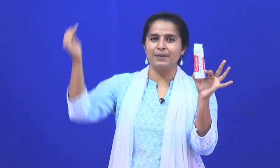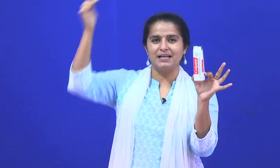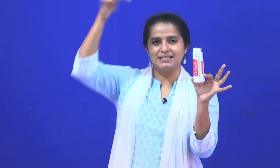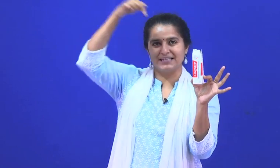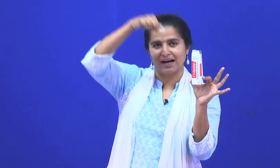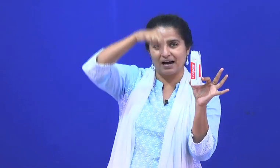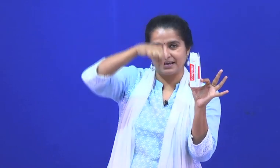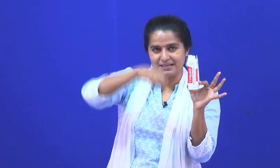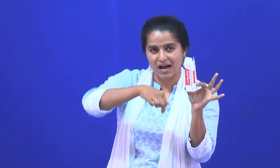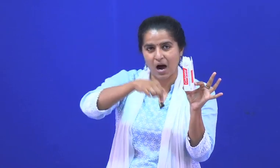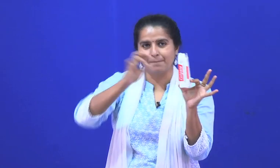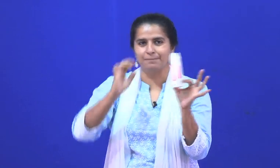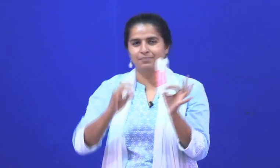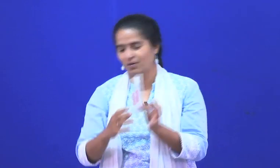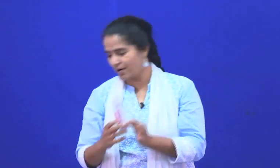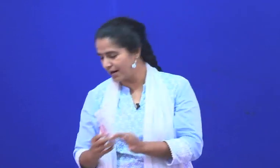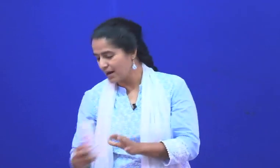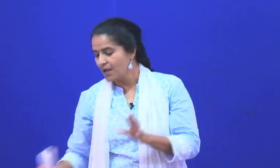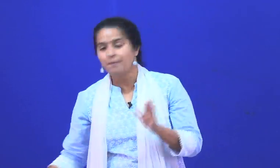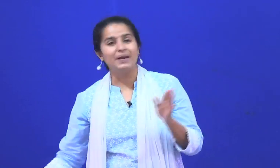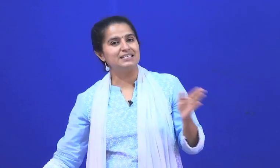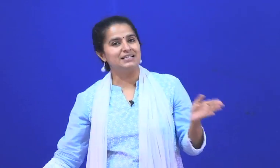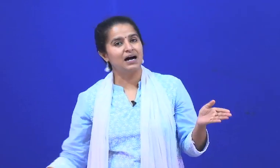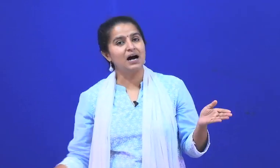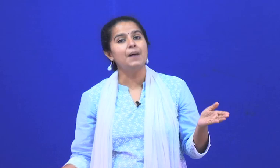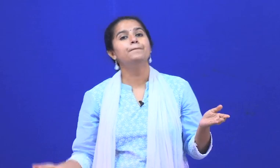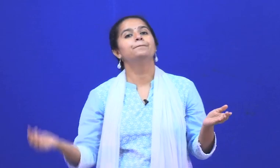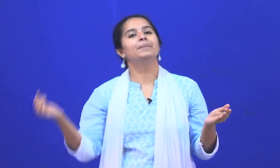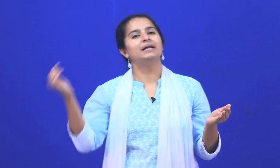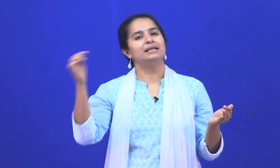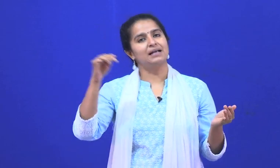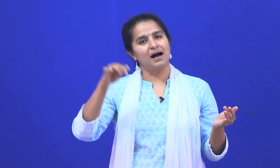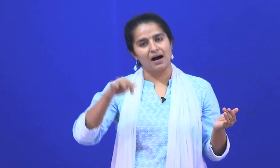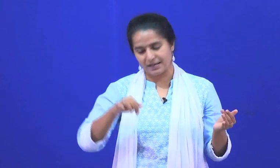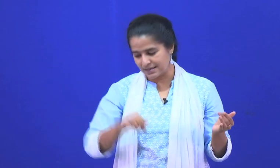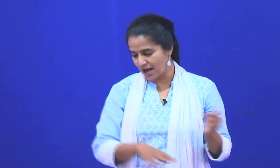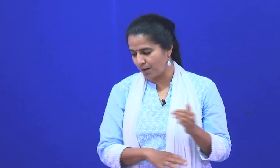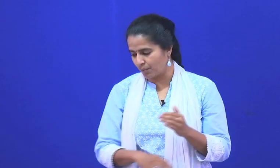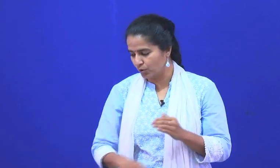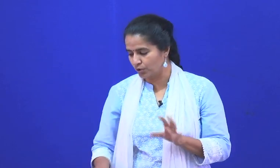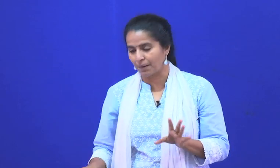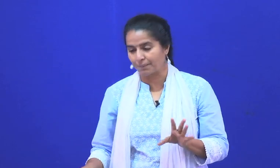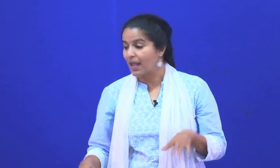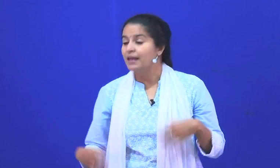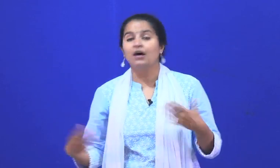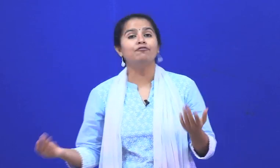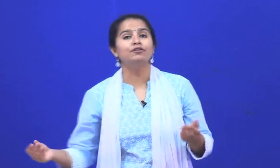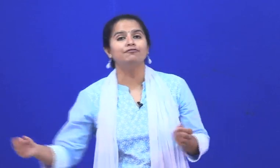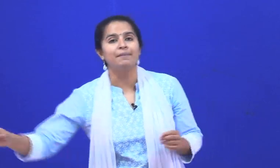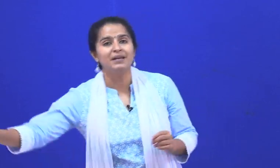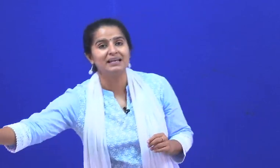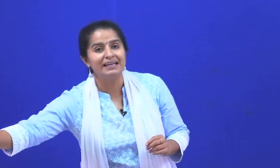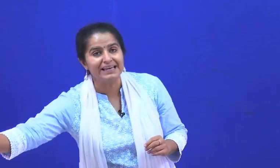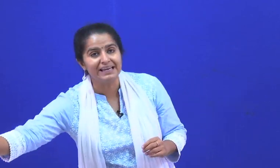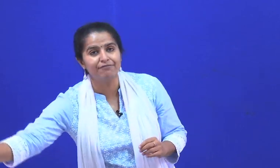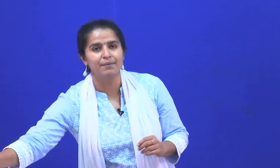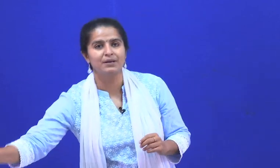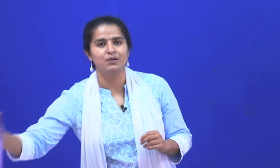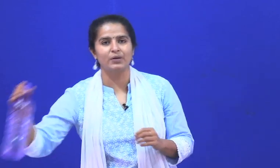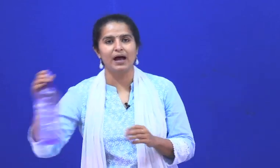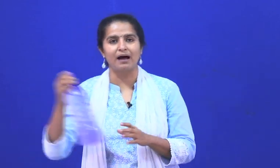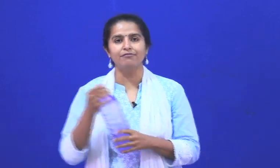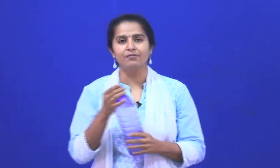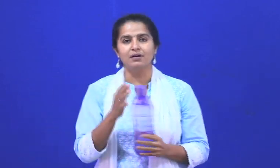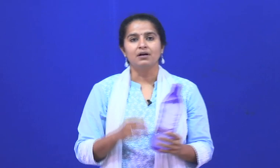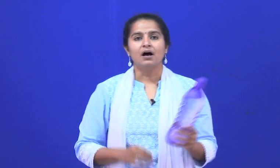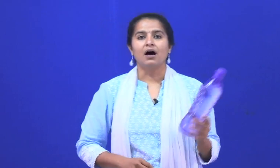phenaka petikayam. All right. Petika, petikayam. Uttamam. Now for the feminine, e